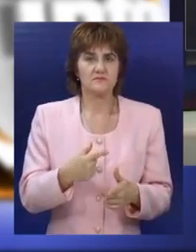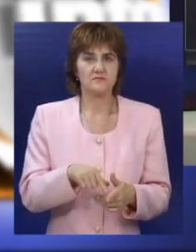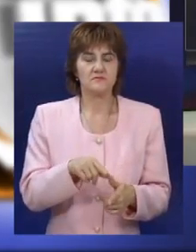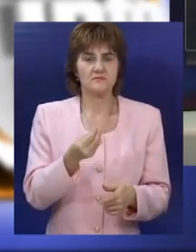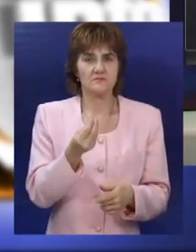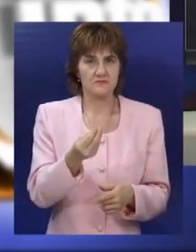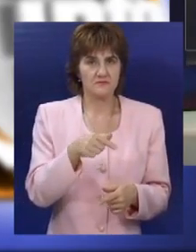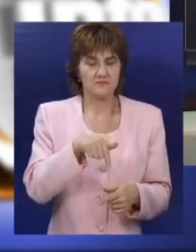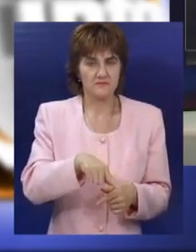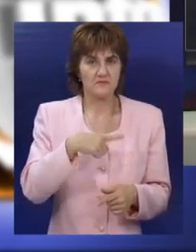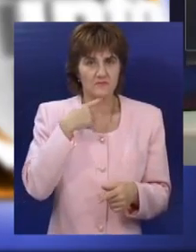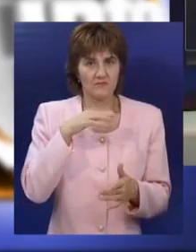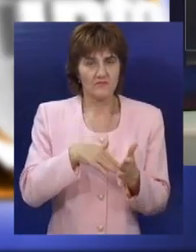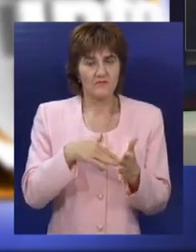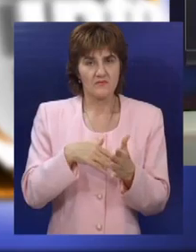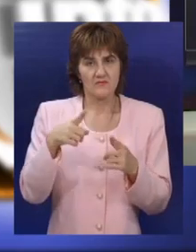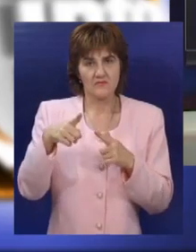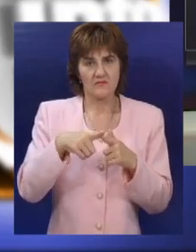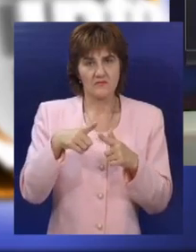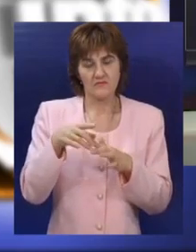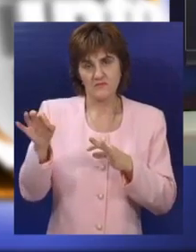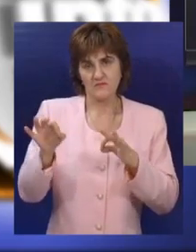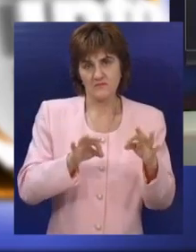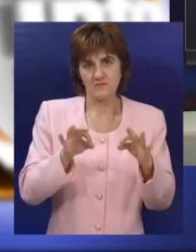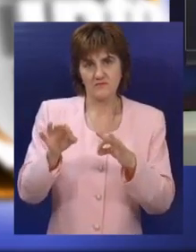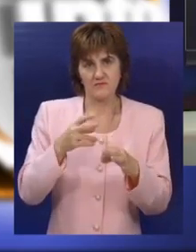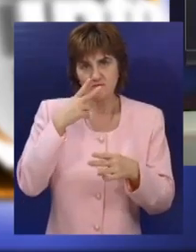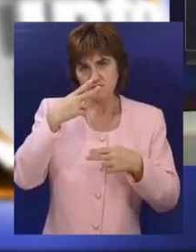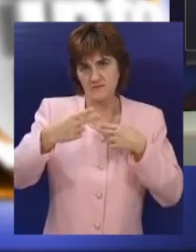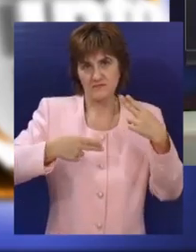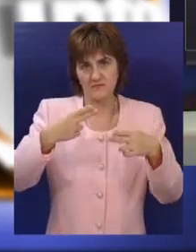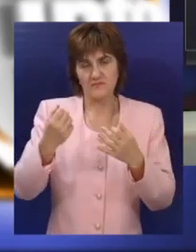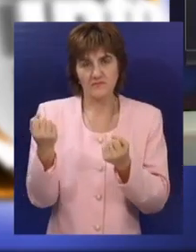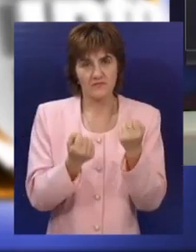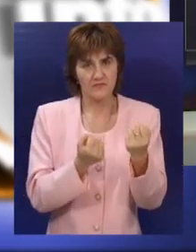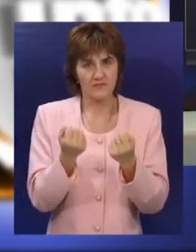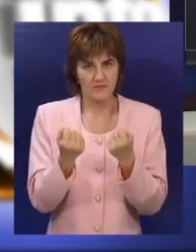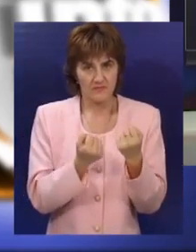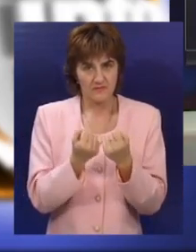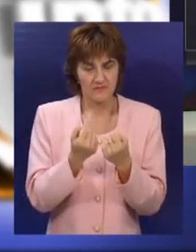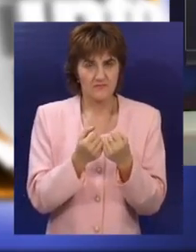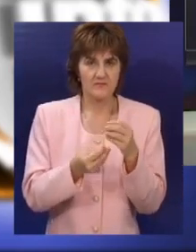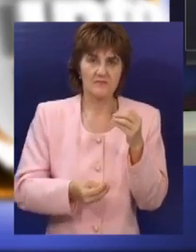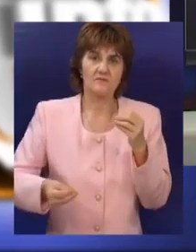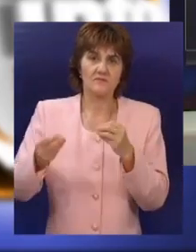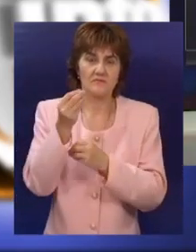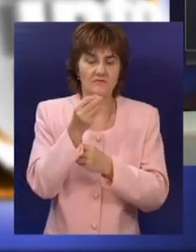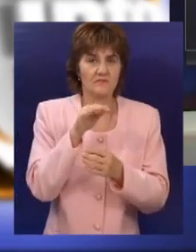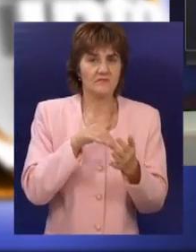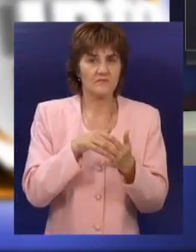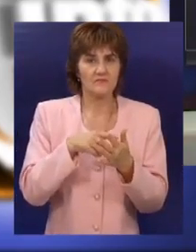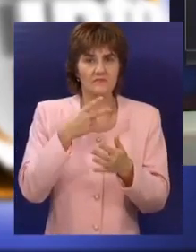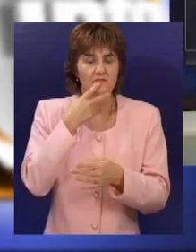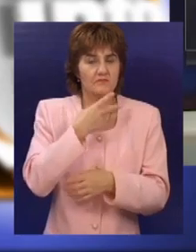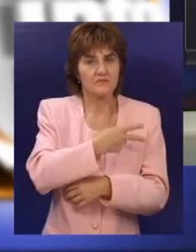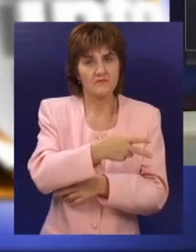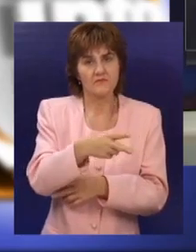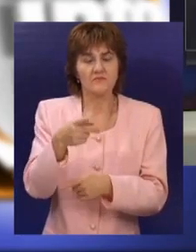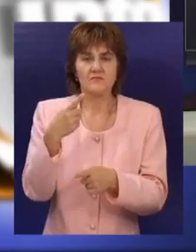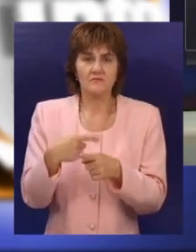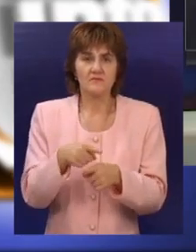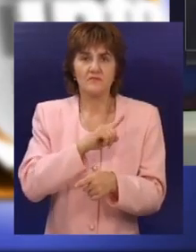i Asocijacijom tehničkih pregleda vozila. U narednih 5 dana realizovat će se pojačana kontrola saobraćaja sa ciljem